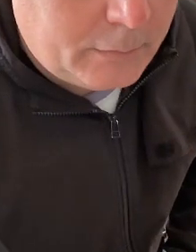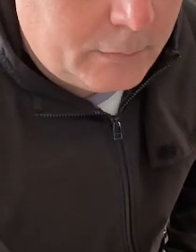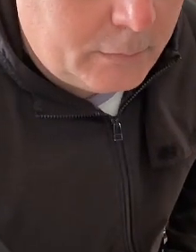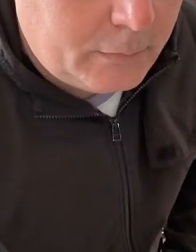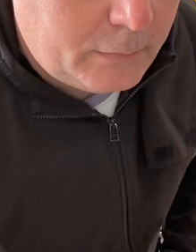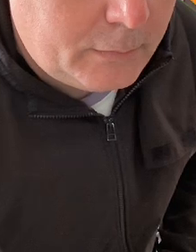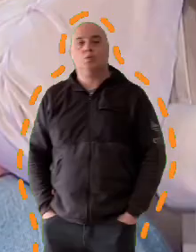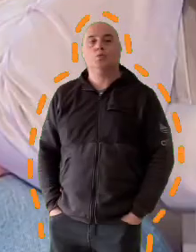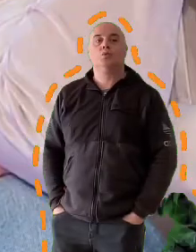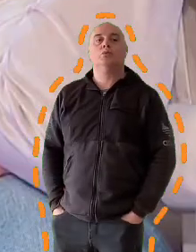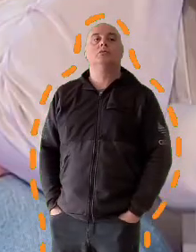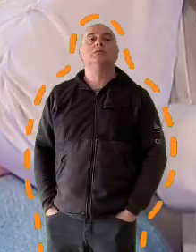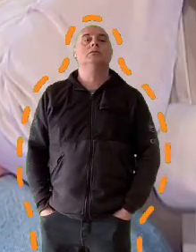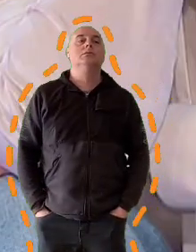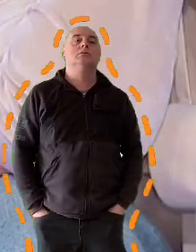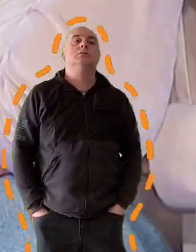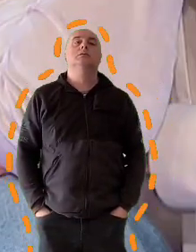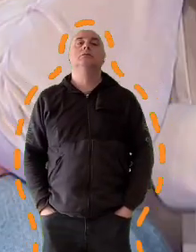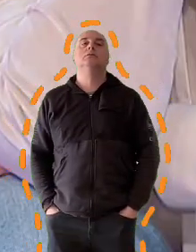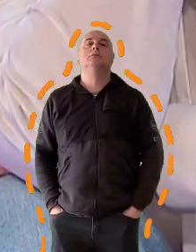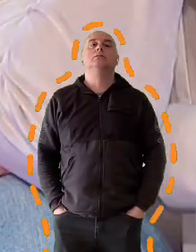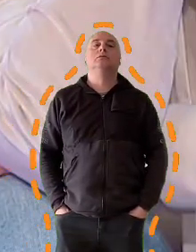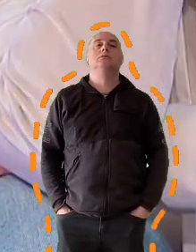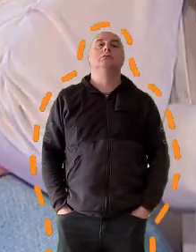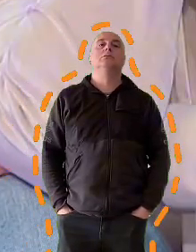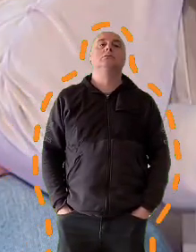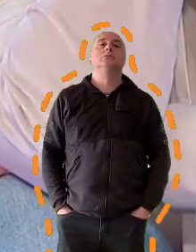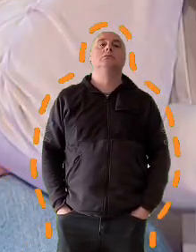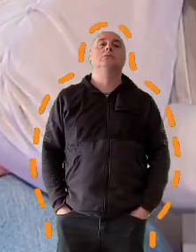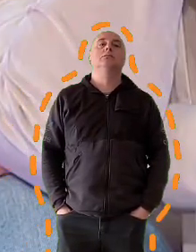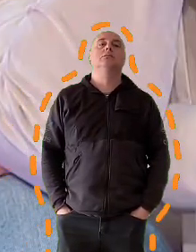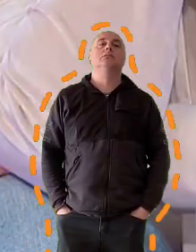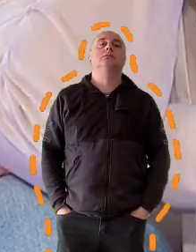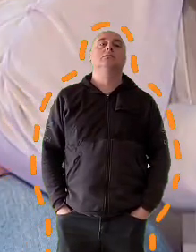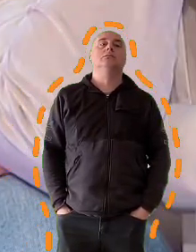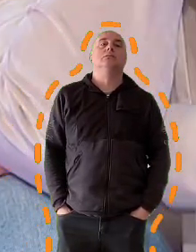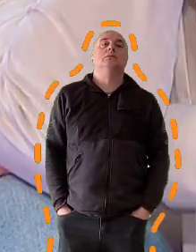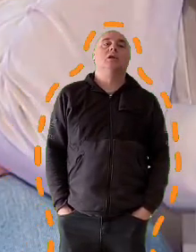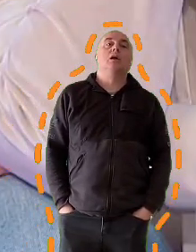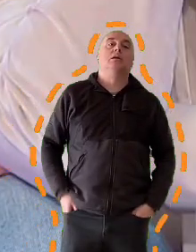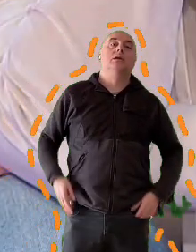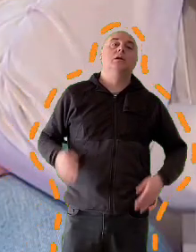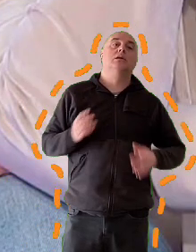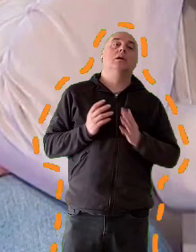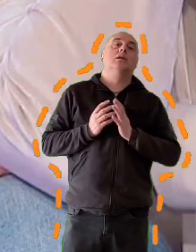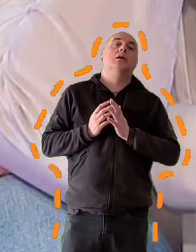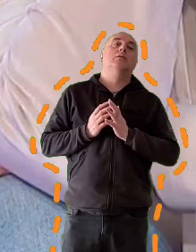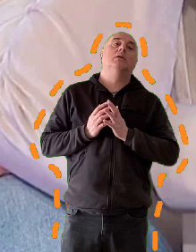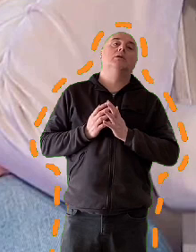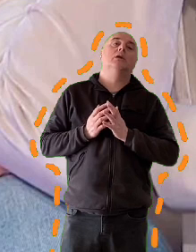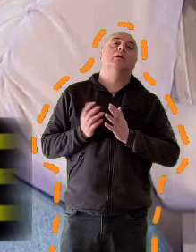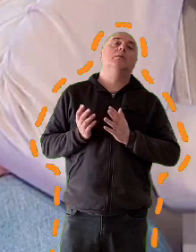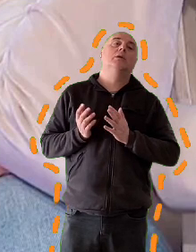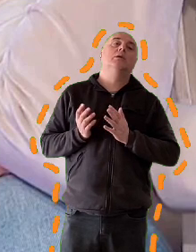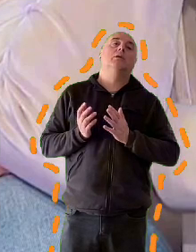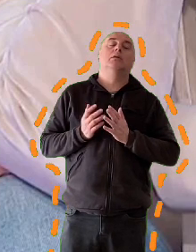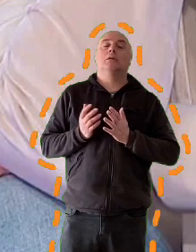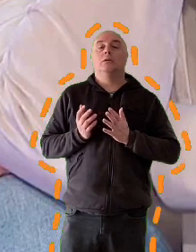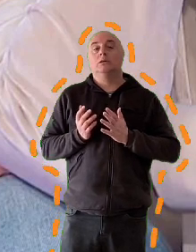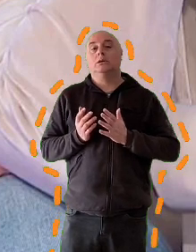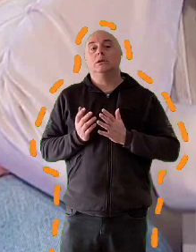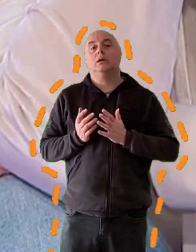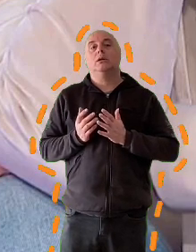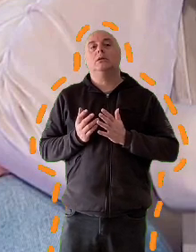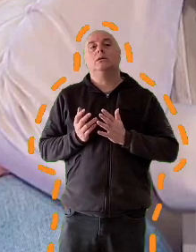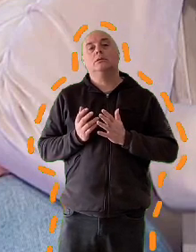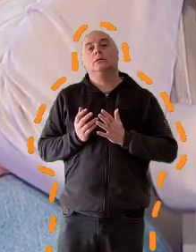ringraziato Maria De Filippi con una toccante lettera Se non fosse per te per la tua Incredibile squadra probabilmente